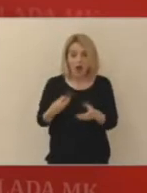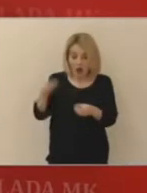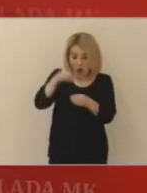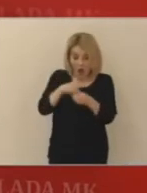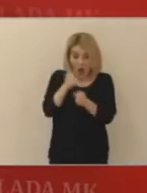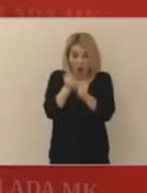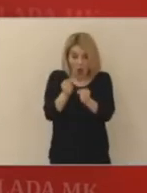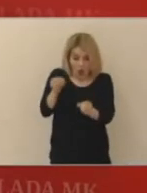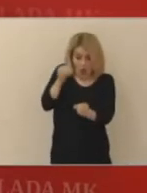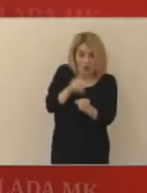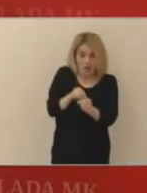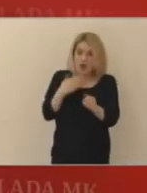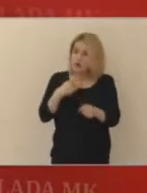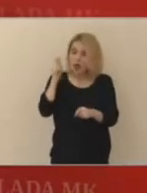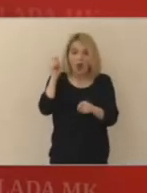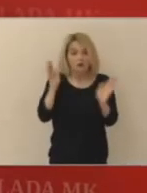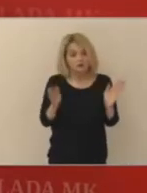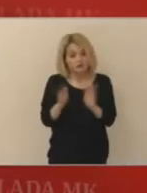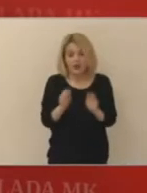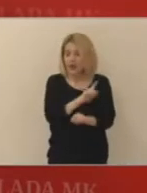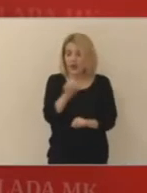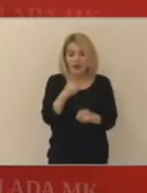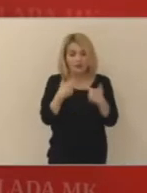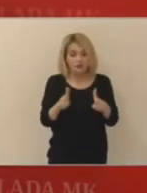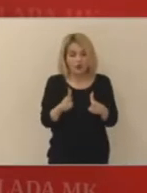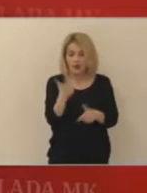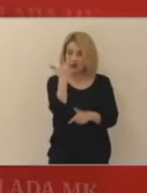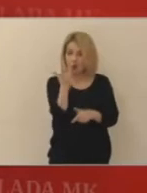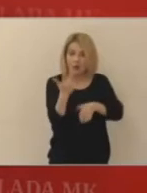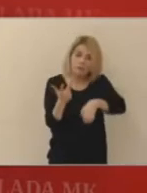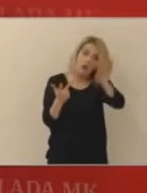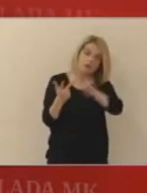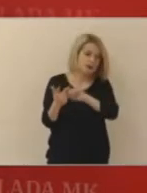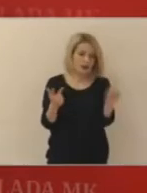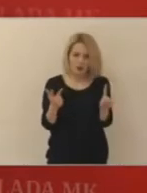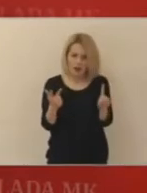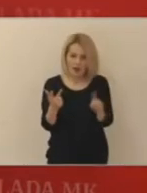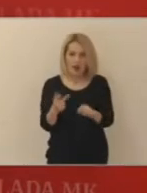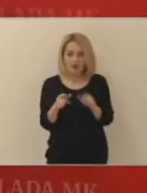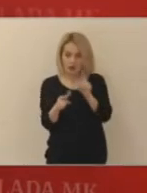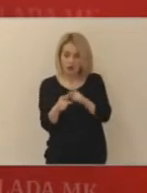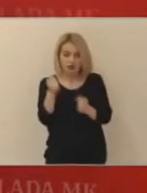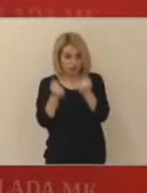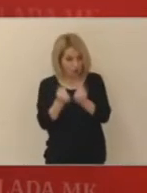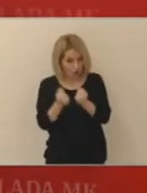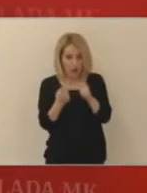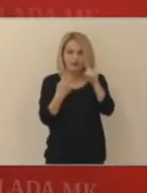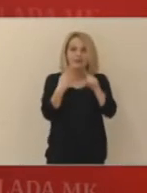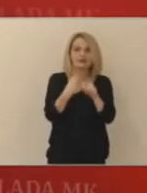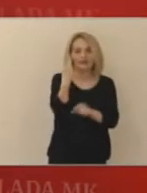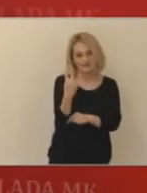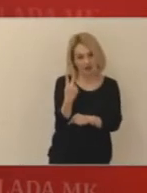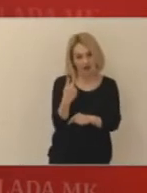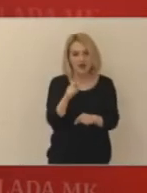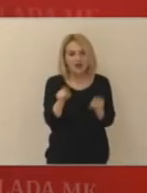ист автомобил, имаме ограничување. Не смеа да се возат повеќе од тројца патници, вклучително и возачот, значи возач плюс двајца, и